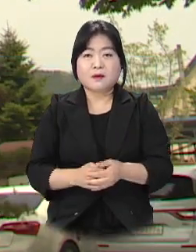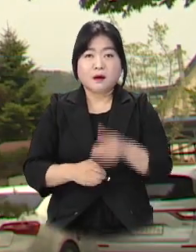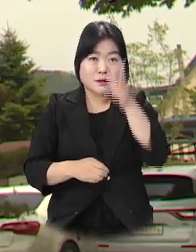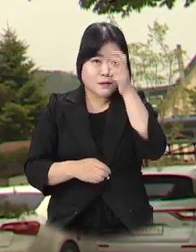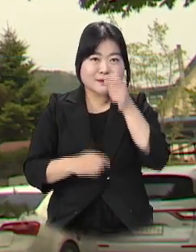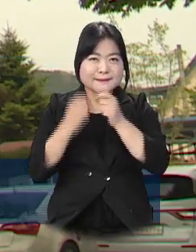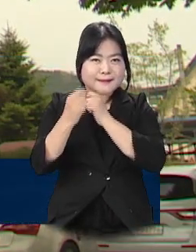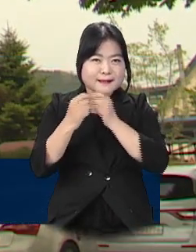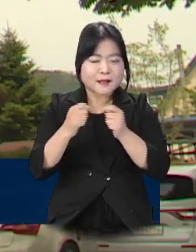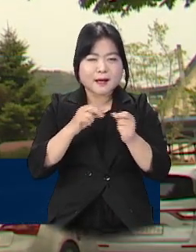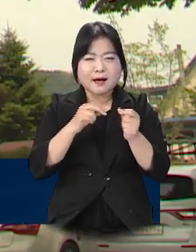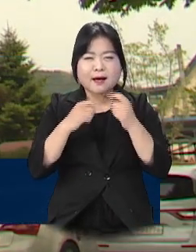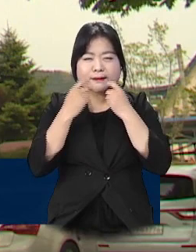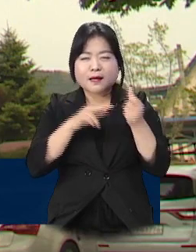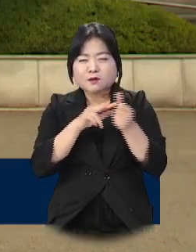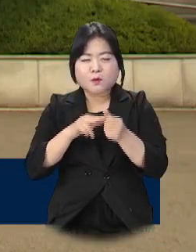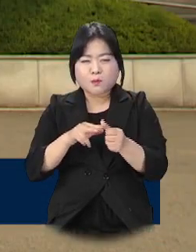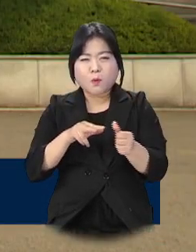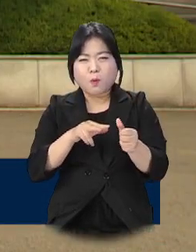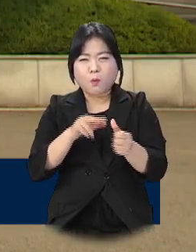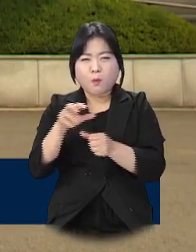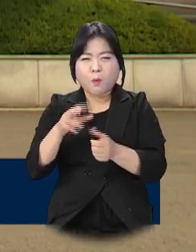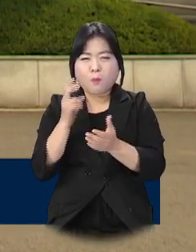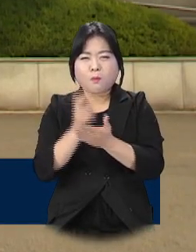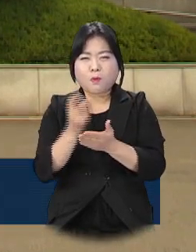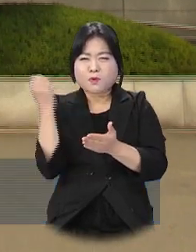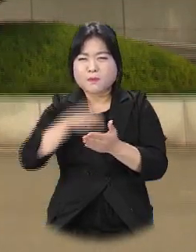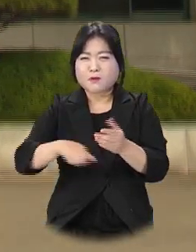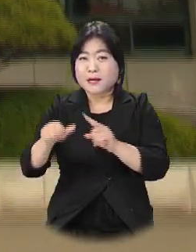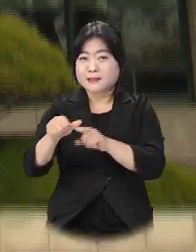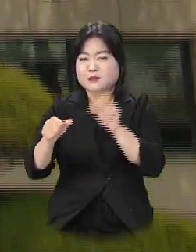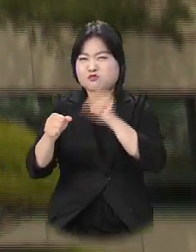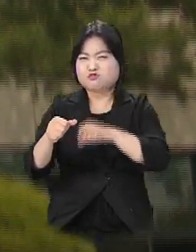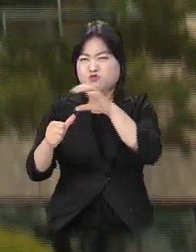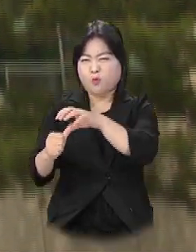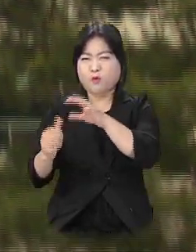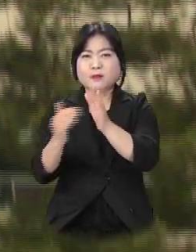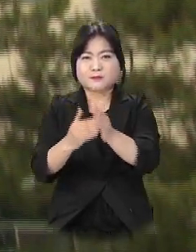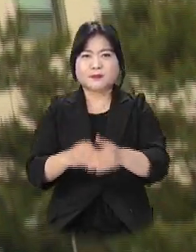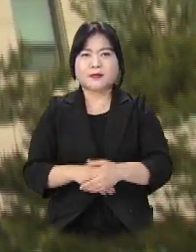경찰은 사기와 개인정보보호법 위반 혐의로 A씨를 구속했습니다. TBC 남유주입니다.